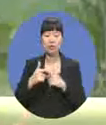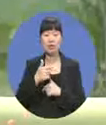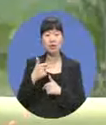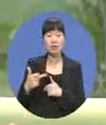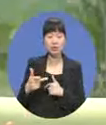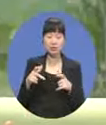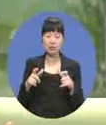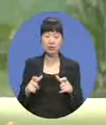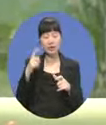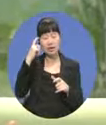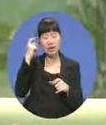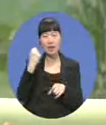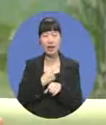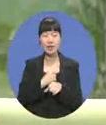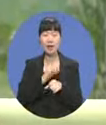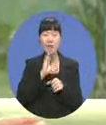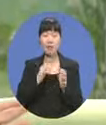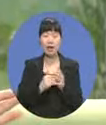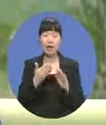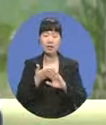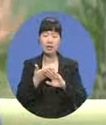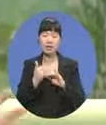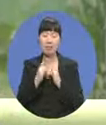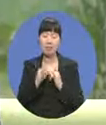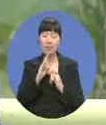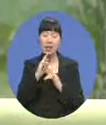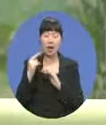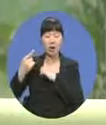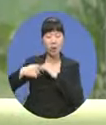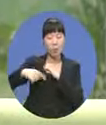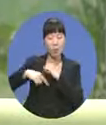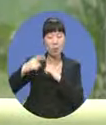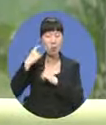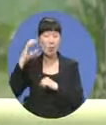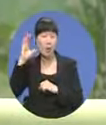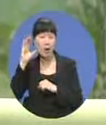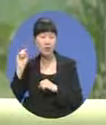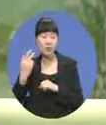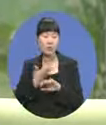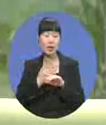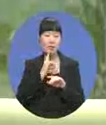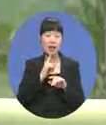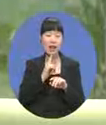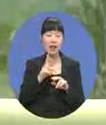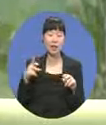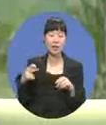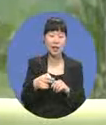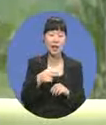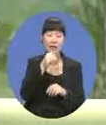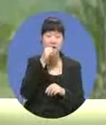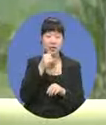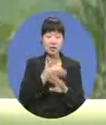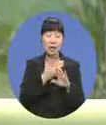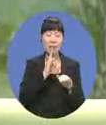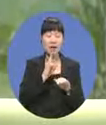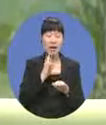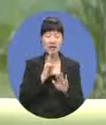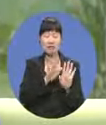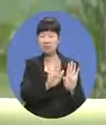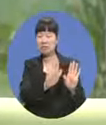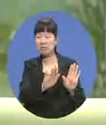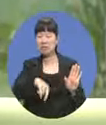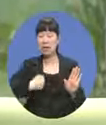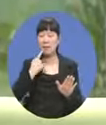더큰 범주를 생각하시면 되겠습니다. 얘가 뭐 남의 말을 건성으로 듣는 건 아닌지, 남의 말을 잘라먹는 아이는 아닌지, 남의 얘기는 듣지도 않은 아이는